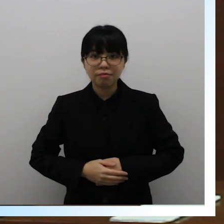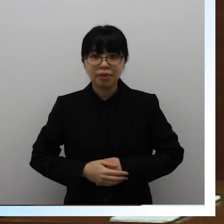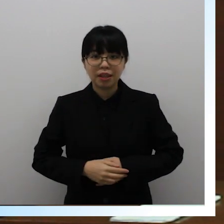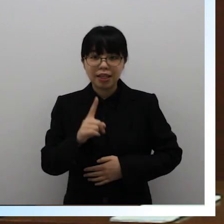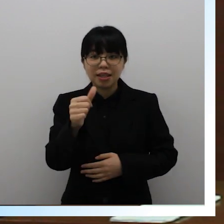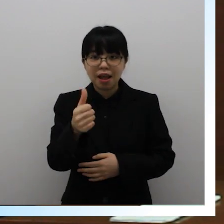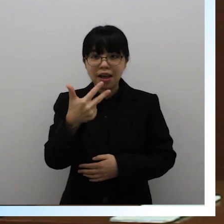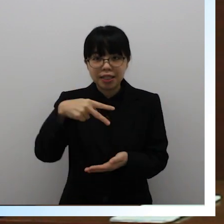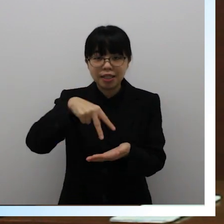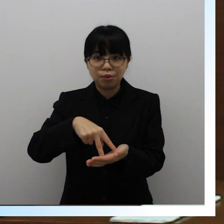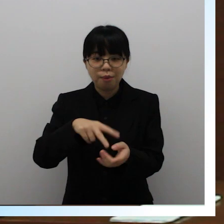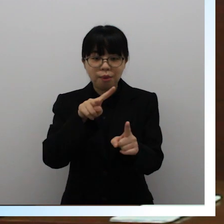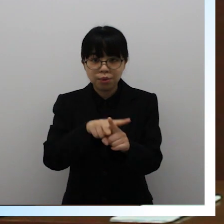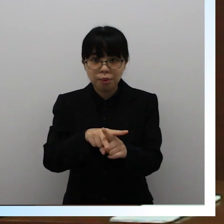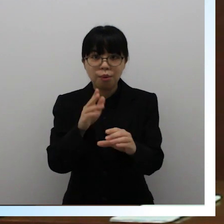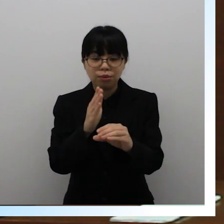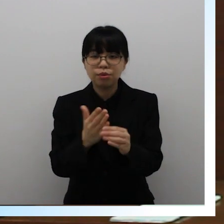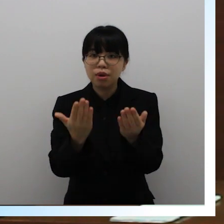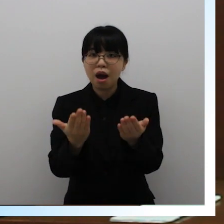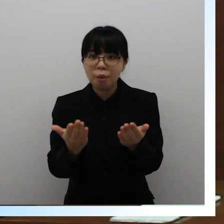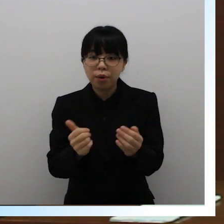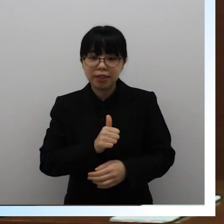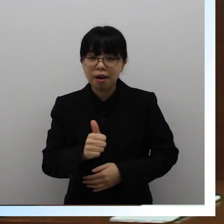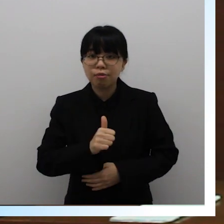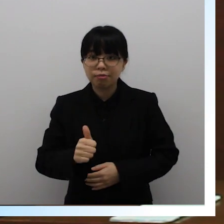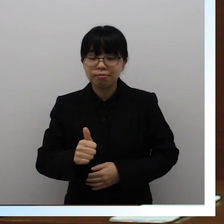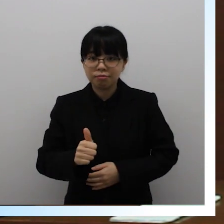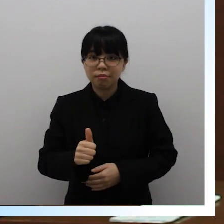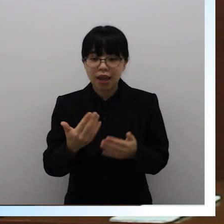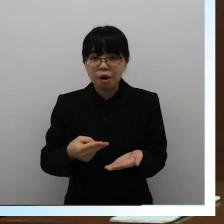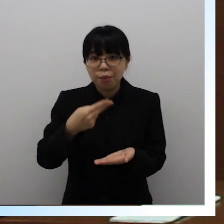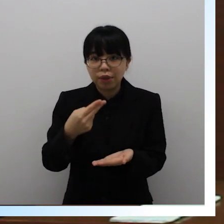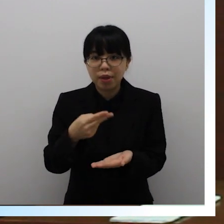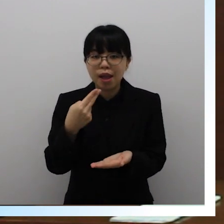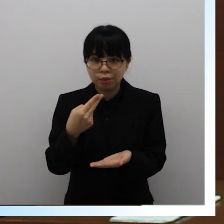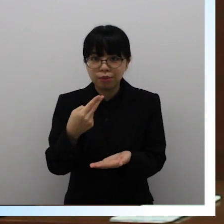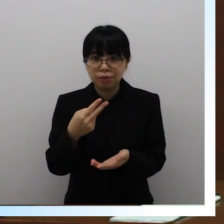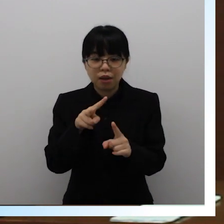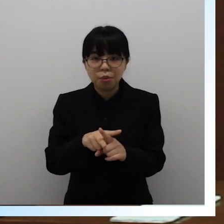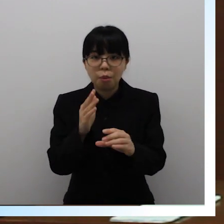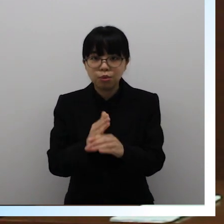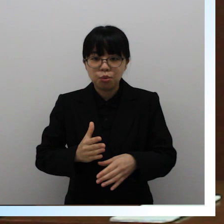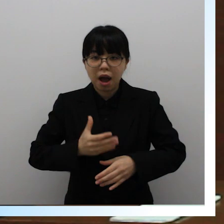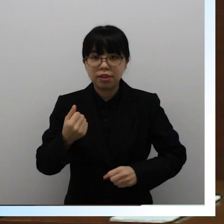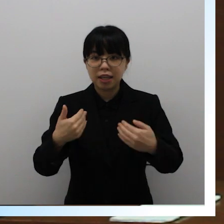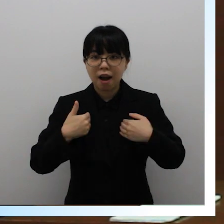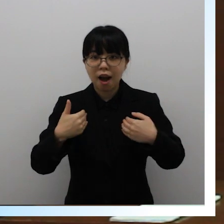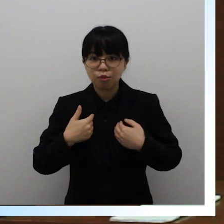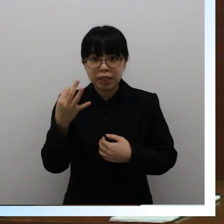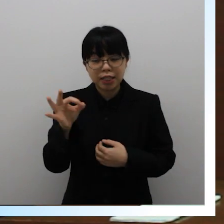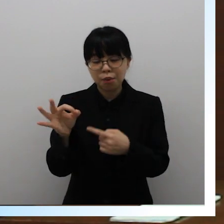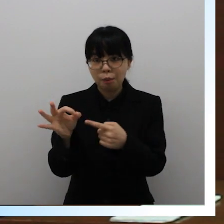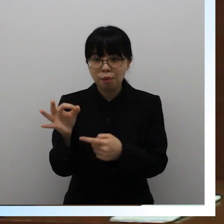学校に在籍し給食を食べている小中学生にかかる給食費の無償化を実施いたします。小学生